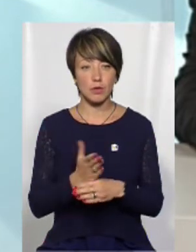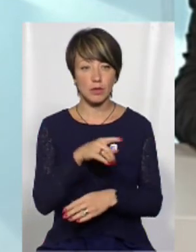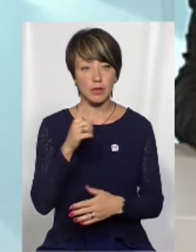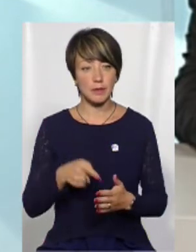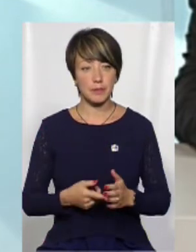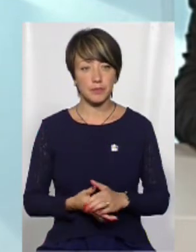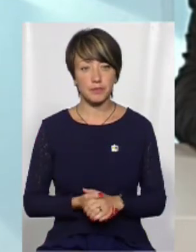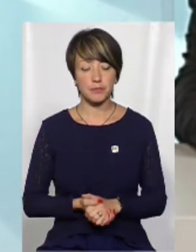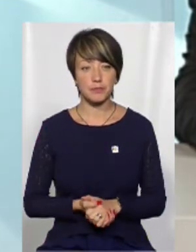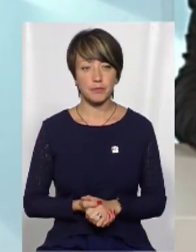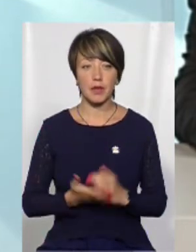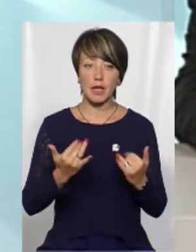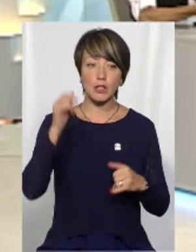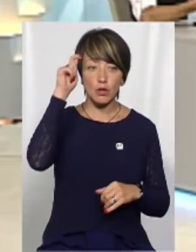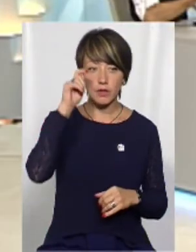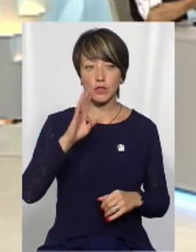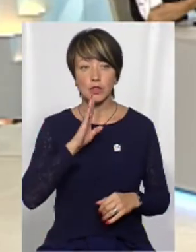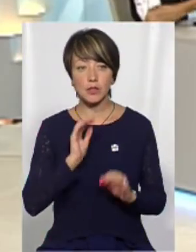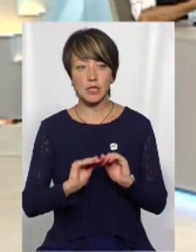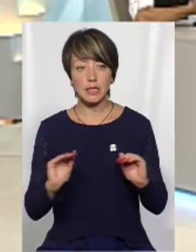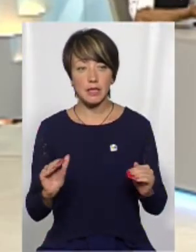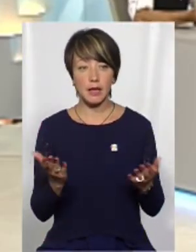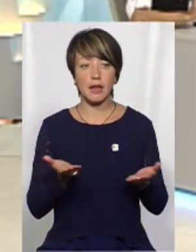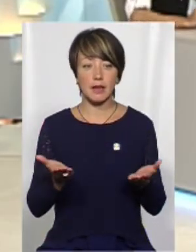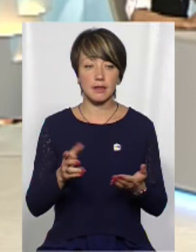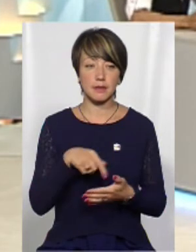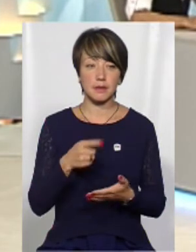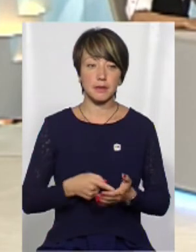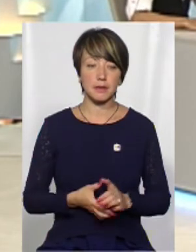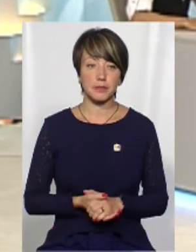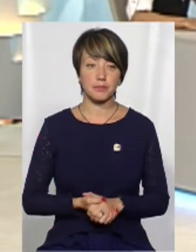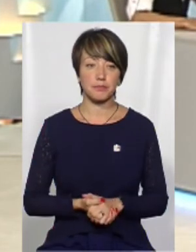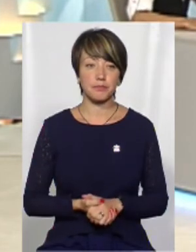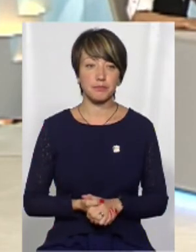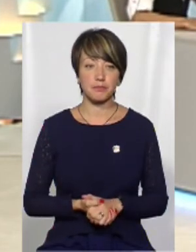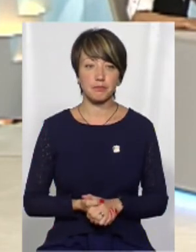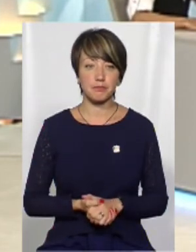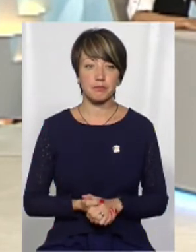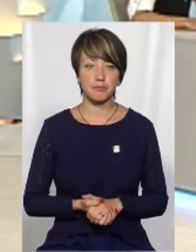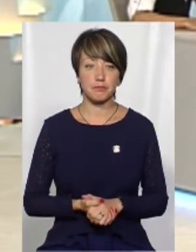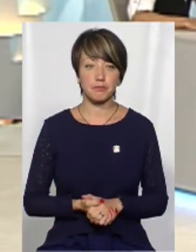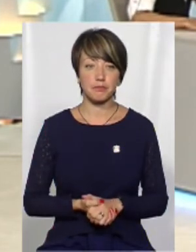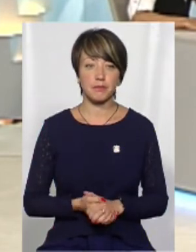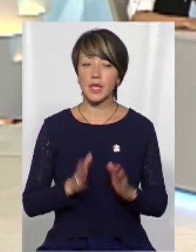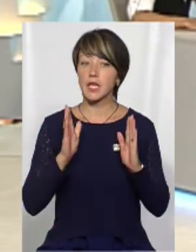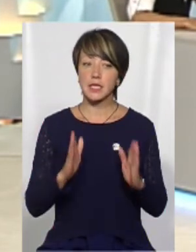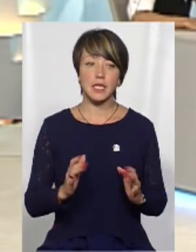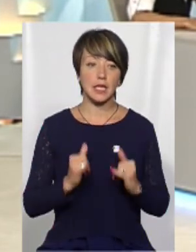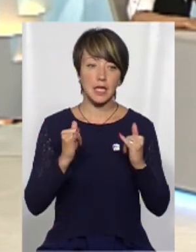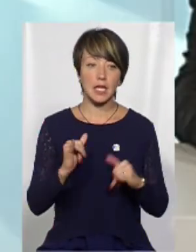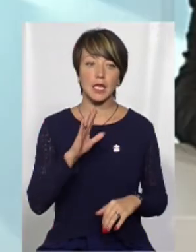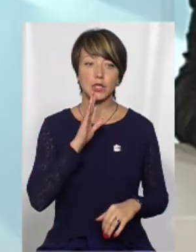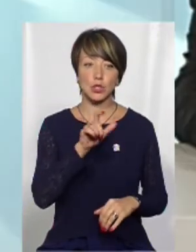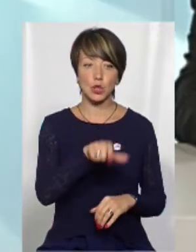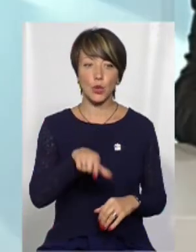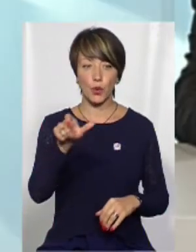Quel type de vêtements? Для чоловіків, для жінок, для pour дітей. Pour les femmes, pour les enfants. Що за одяг? Uniquement pour les femmes. Тільки для жінок. Jeune